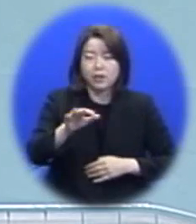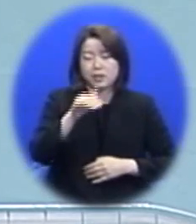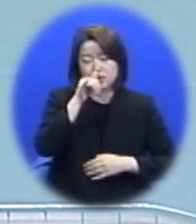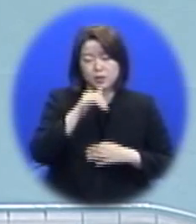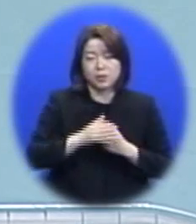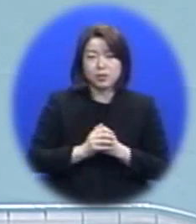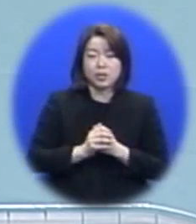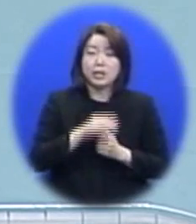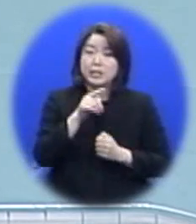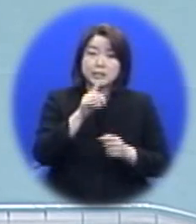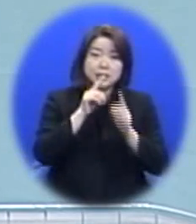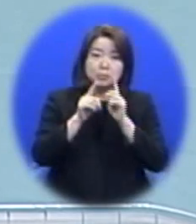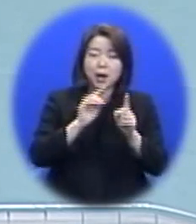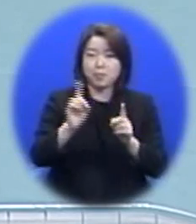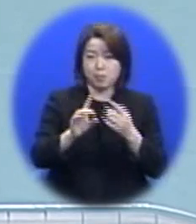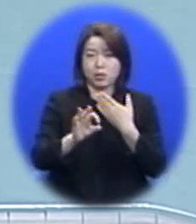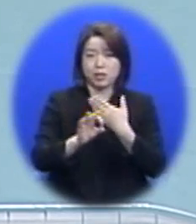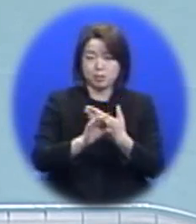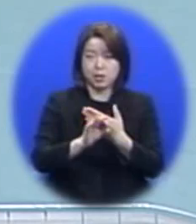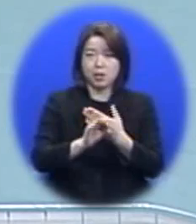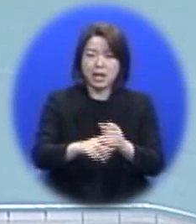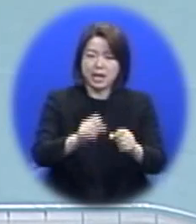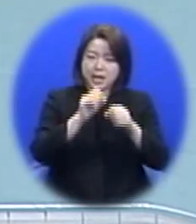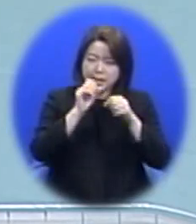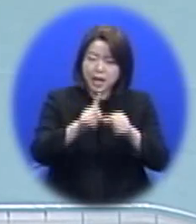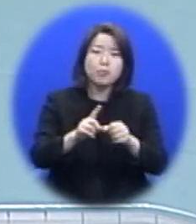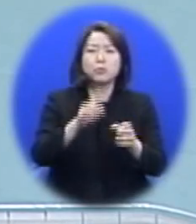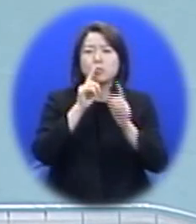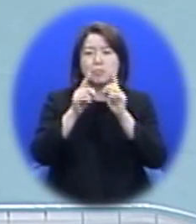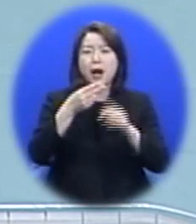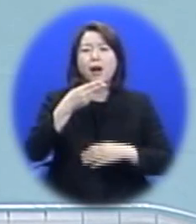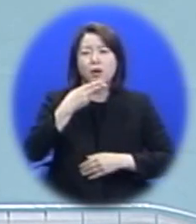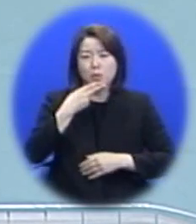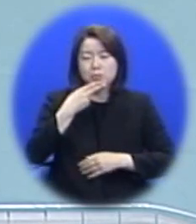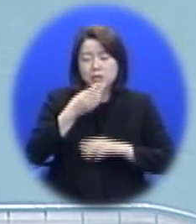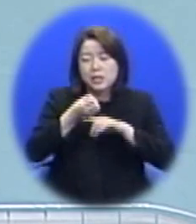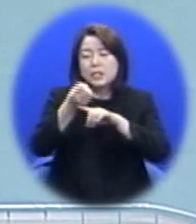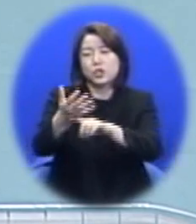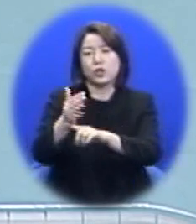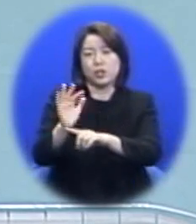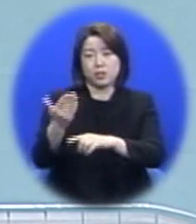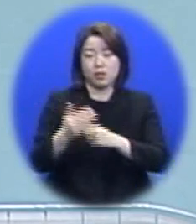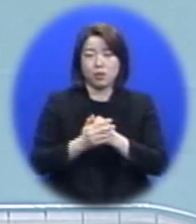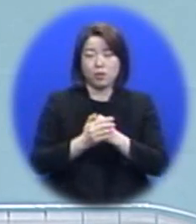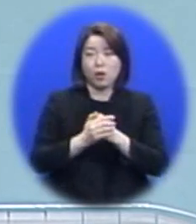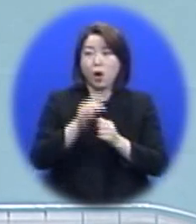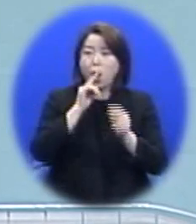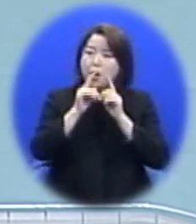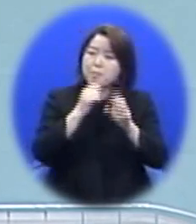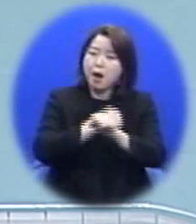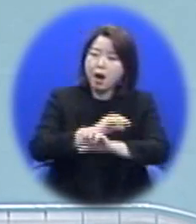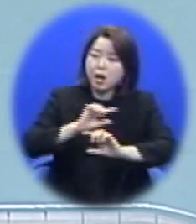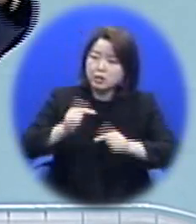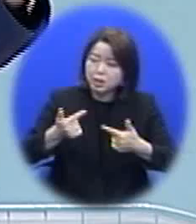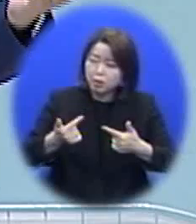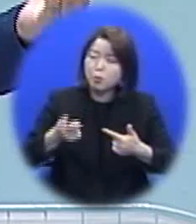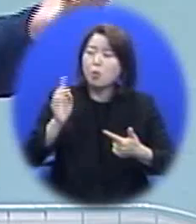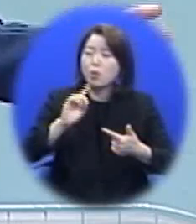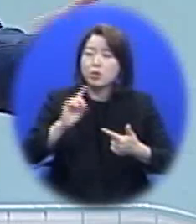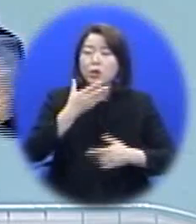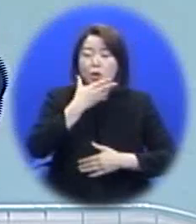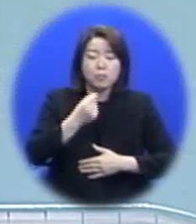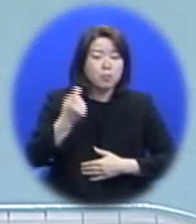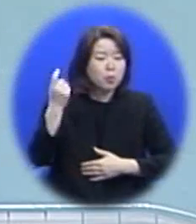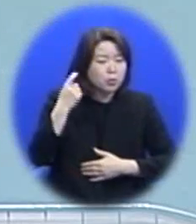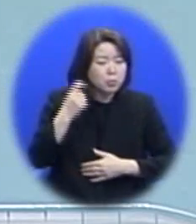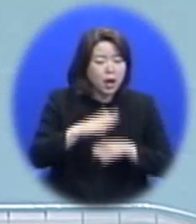말은 대부분은 말 없이 전해야 된다는 거죠. 여러분 도대체 말하지 않고 어떻게 복음과 하나님의 말씀을